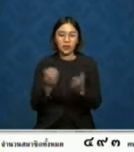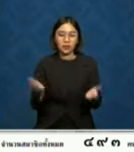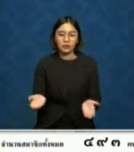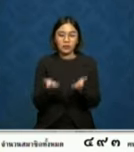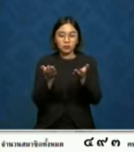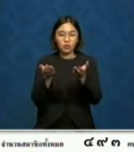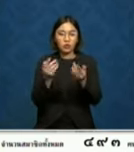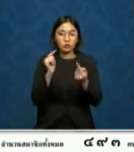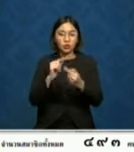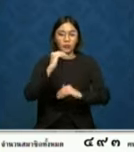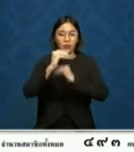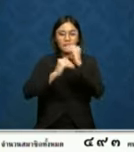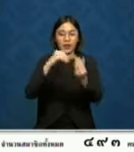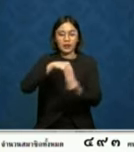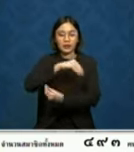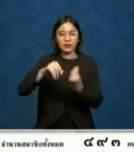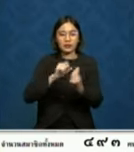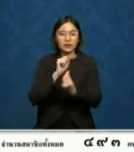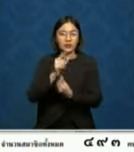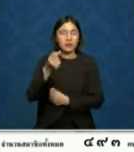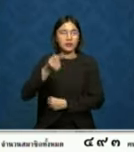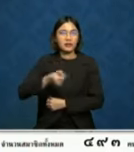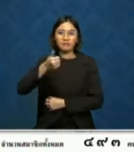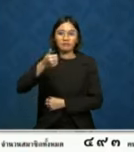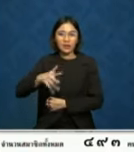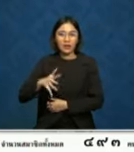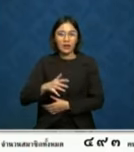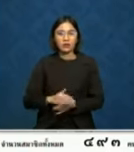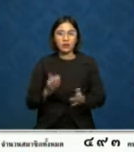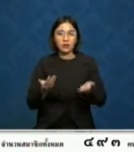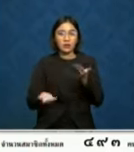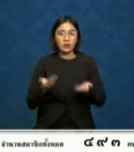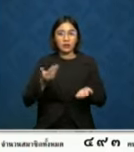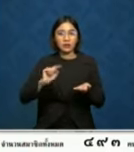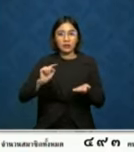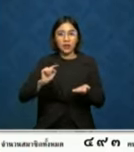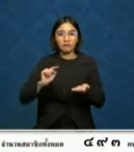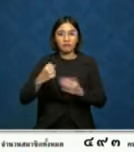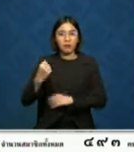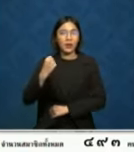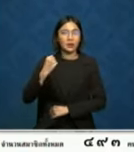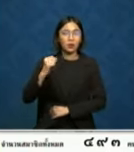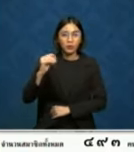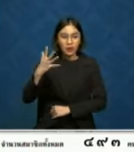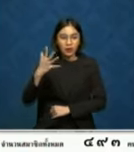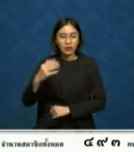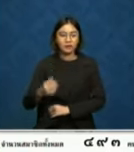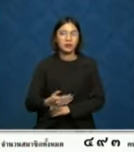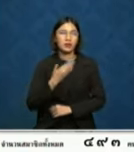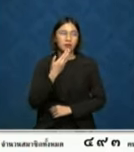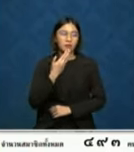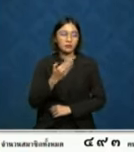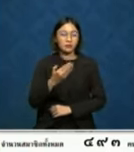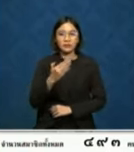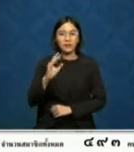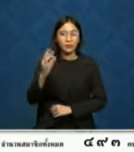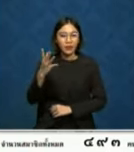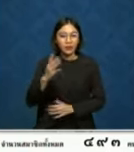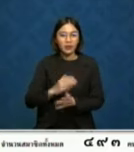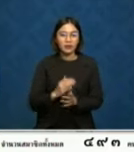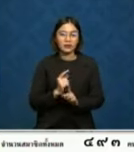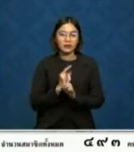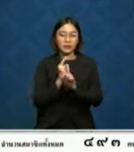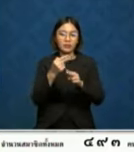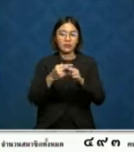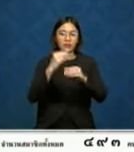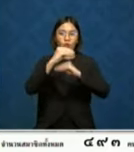เสริมการเติบโตทางเศรษฐกิจที่แท้จริงได้หรือก็คือไม่มั่นคงไม่มั่นคั่งและไม่ยั่งยืนตาม